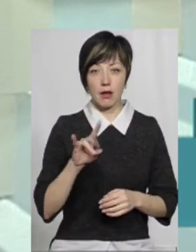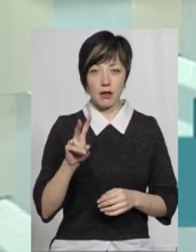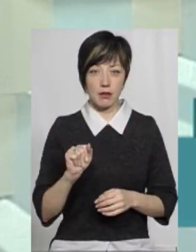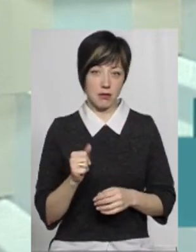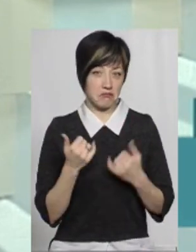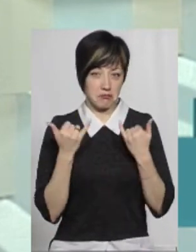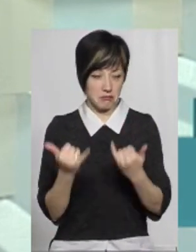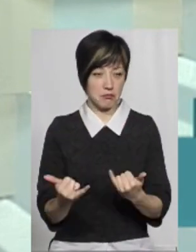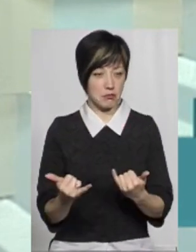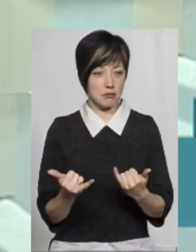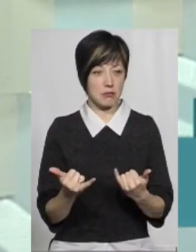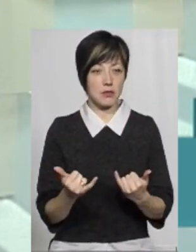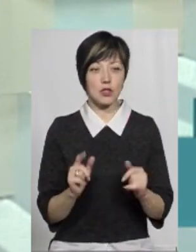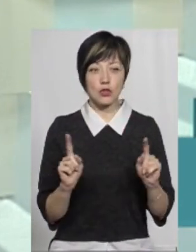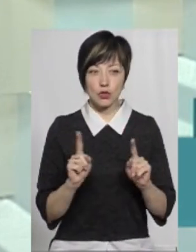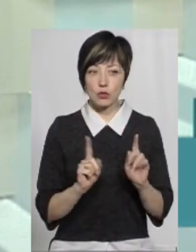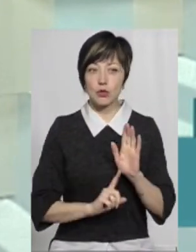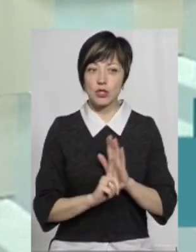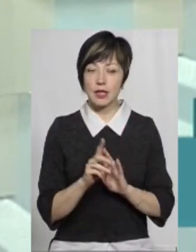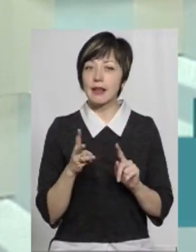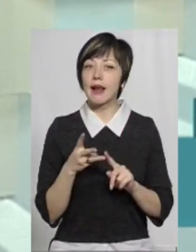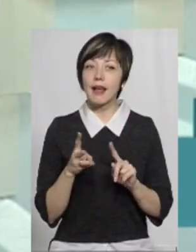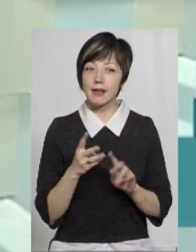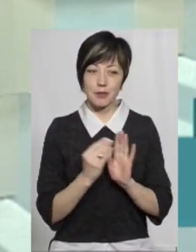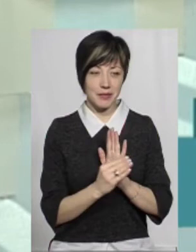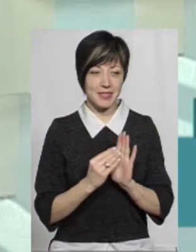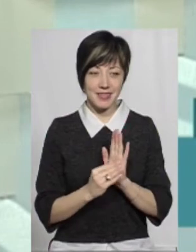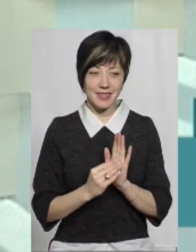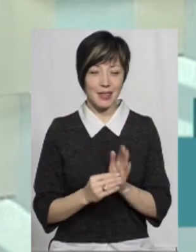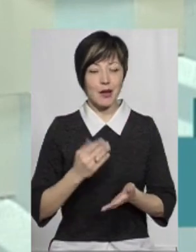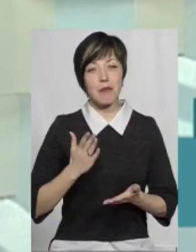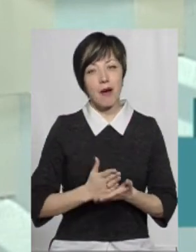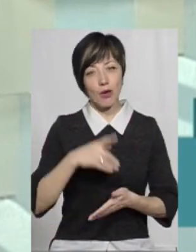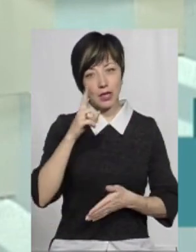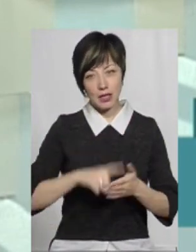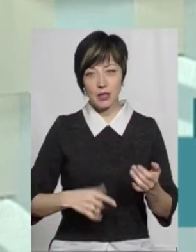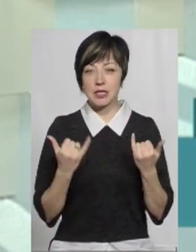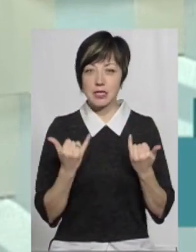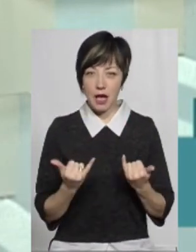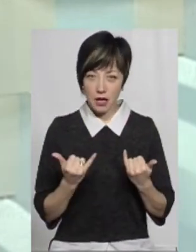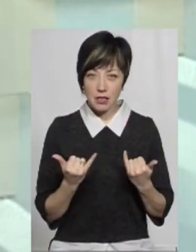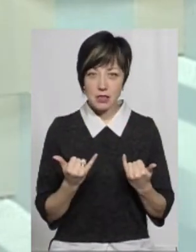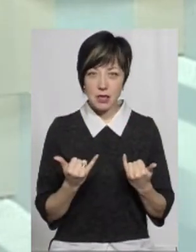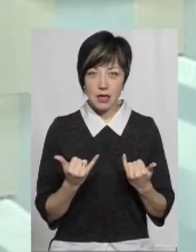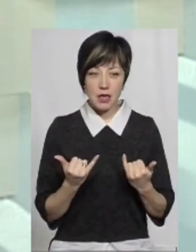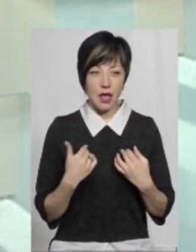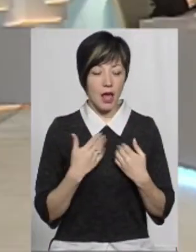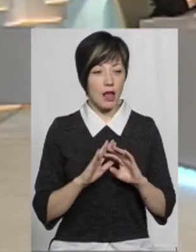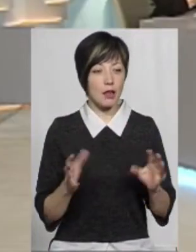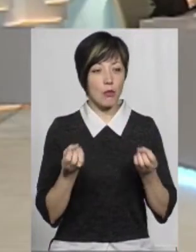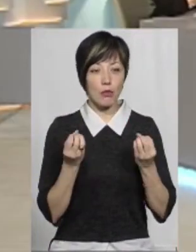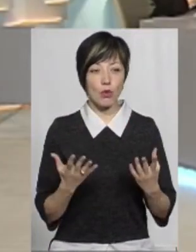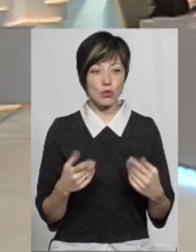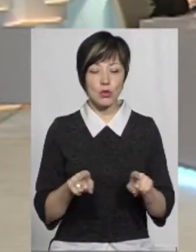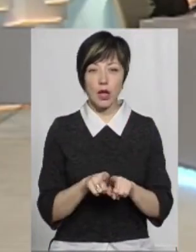її честь, і вона вже щось почала третє. Маю надію, що зараз, от я не просто так